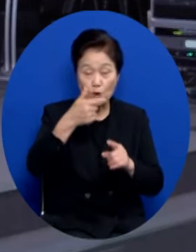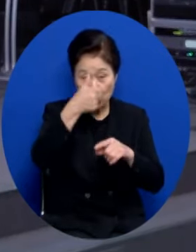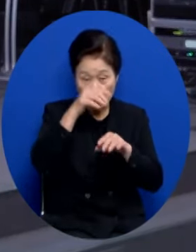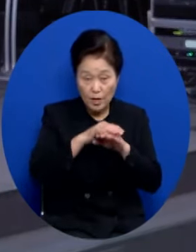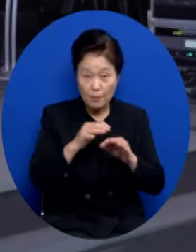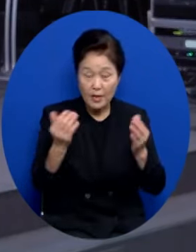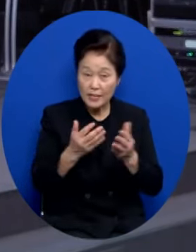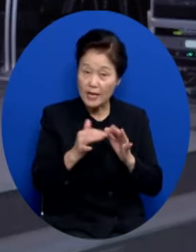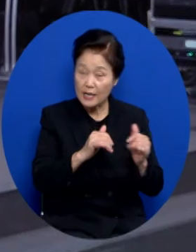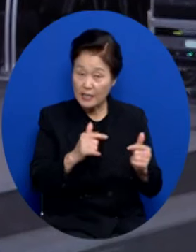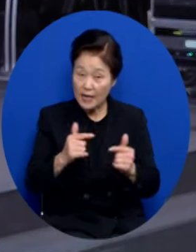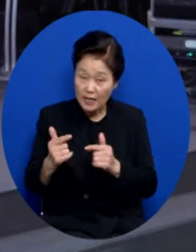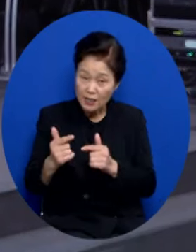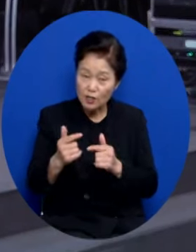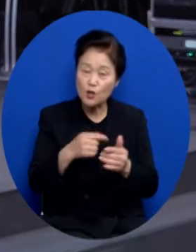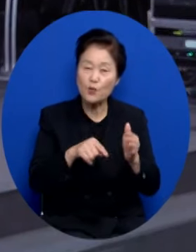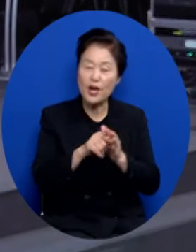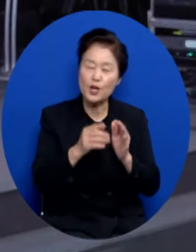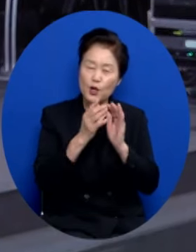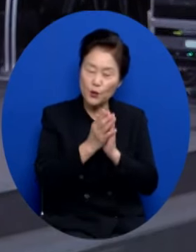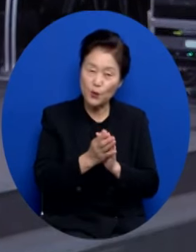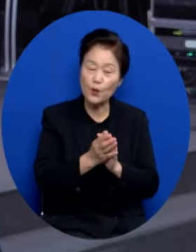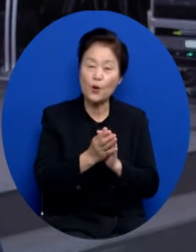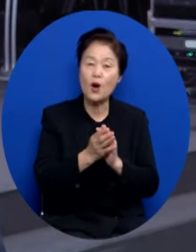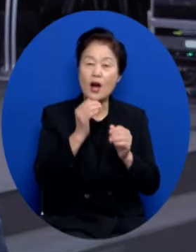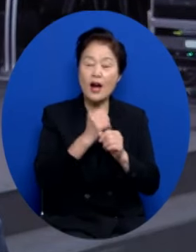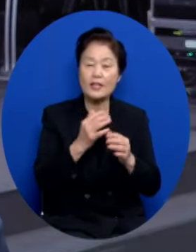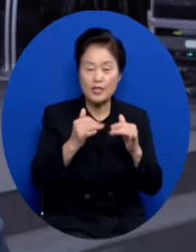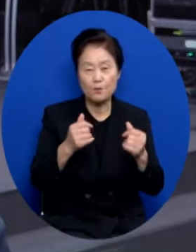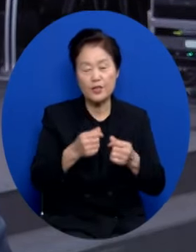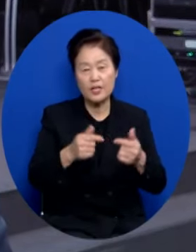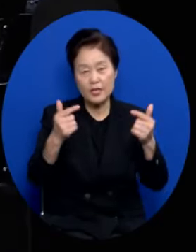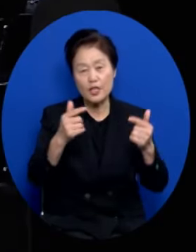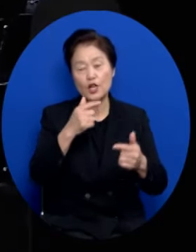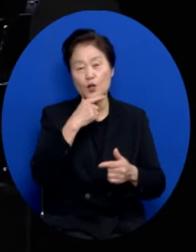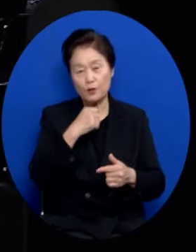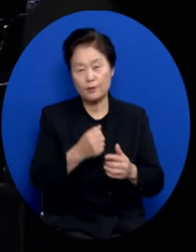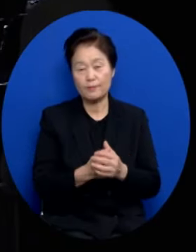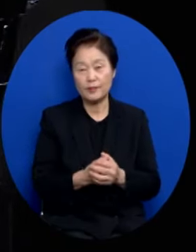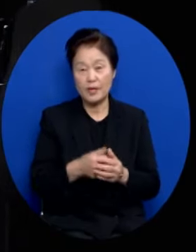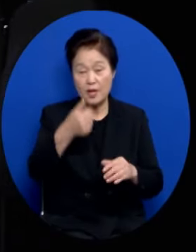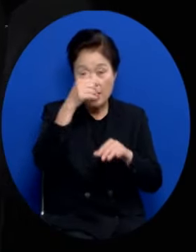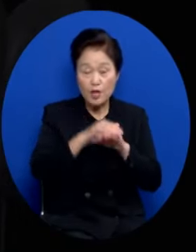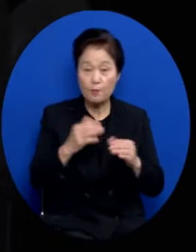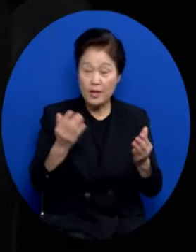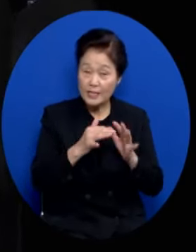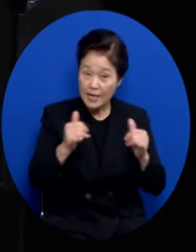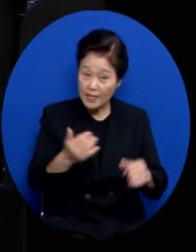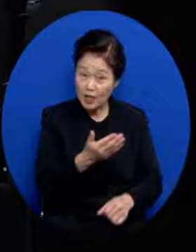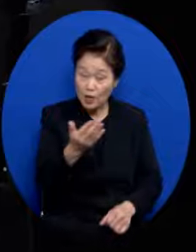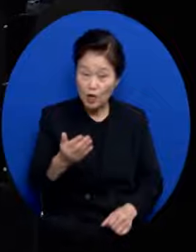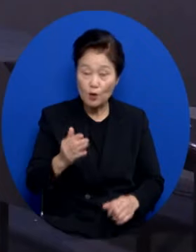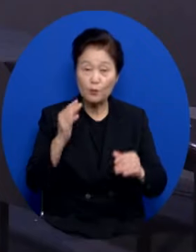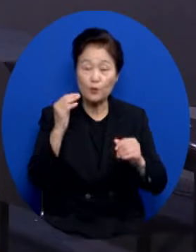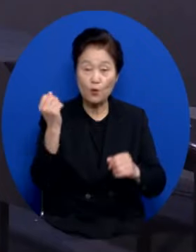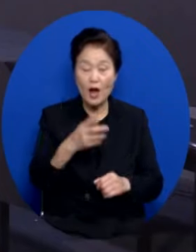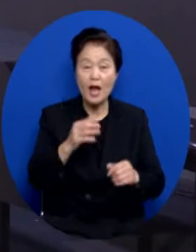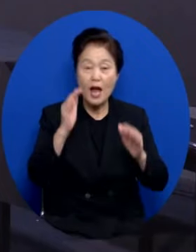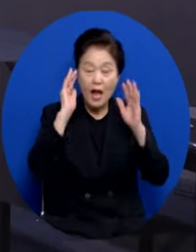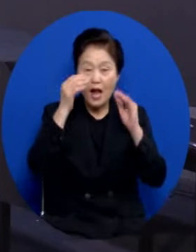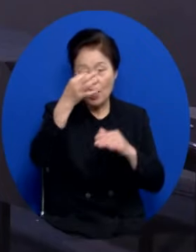위해서 기도하는 여러분들이 많이 일어났으면 좋겠고요. 저희들이 그 역할을 감당하도록 하겠습니다. 예배 사역자 연합은 학술 사역자와